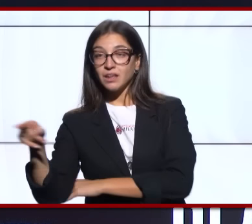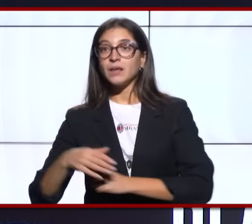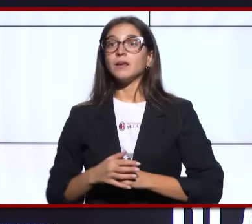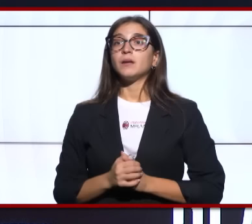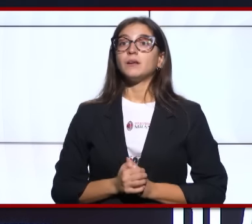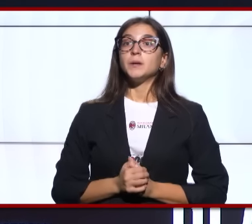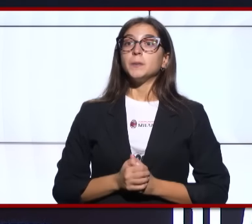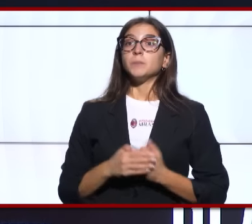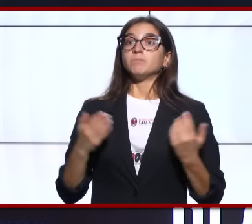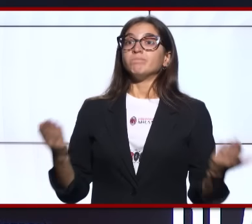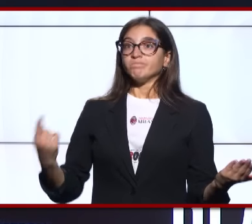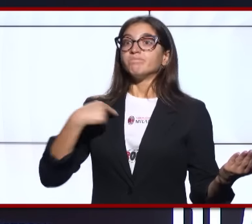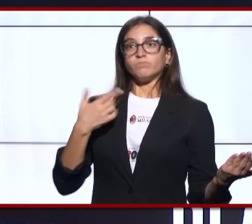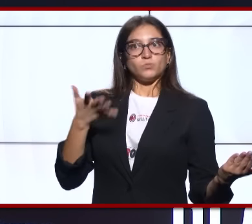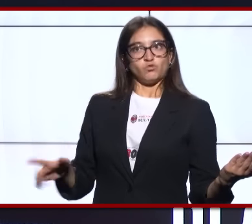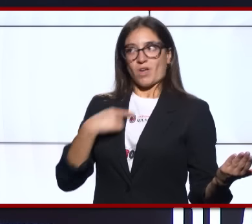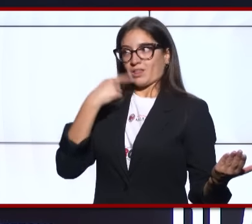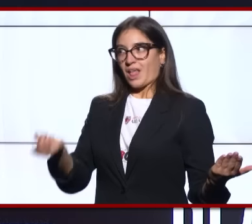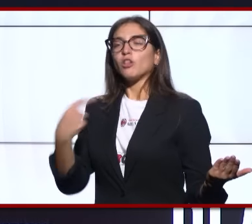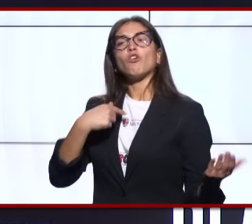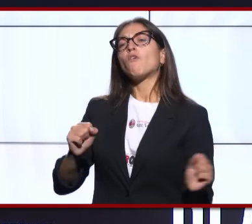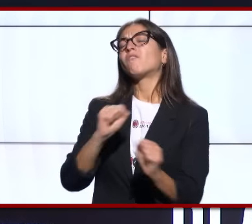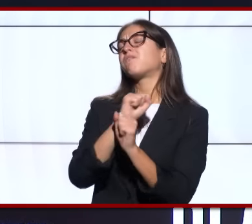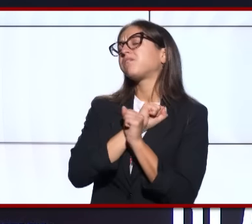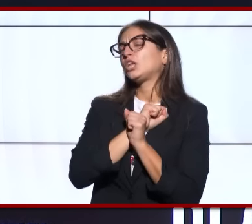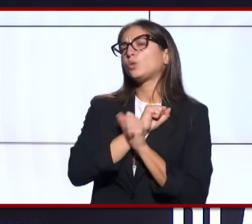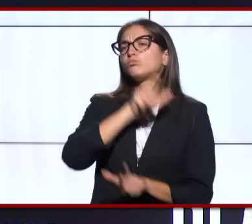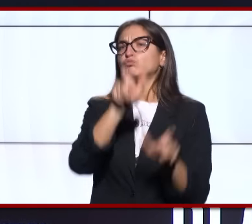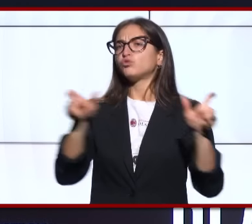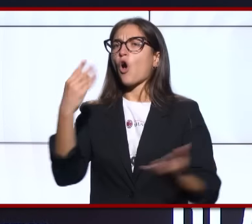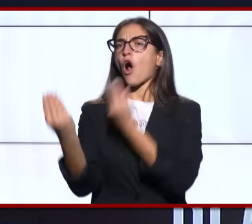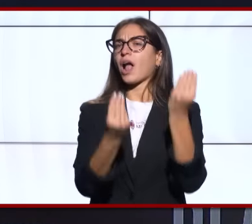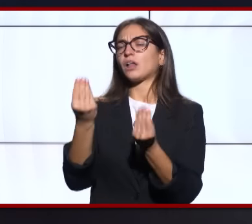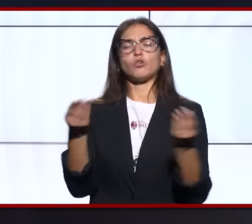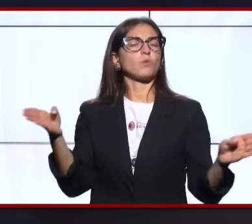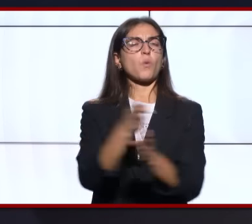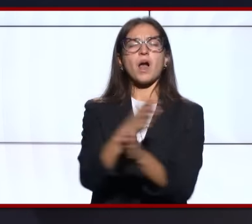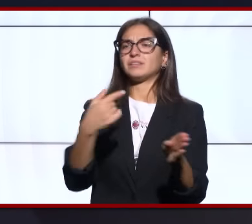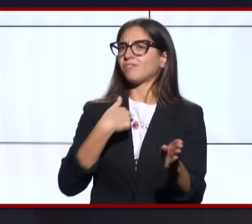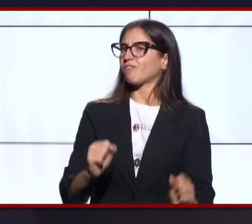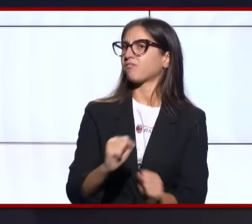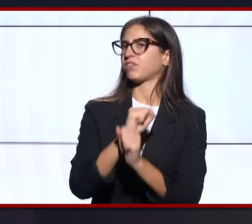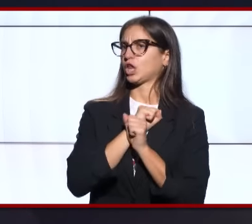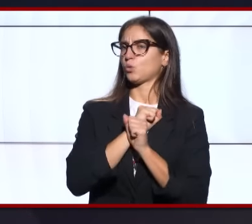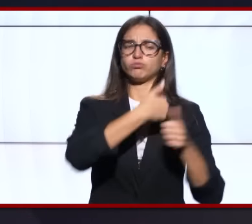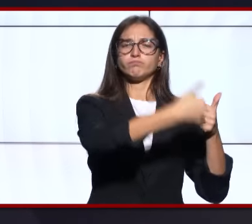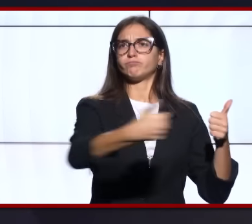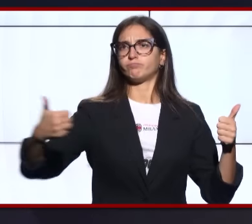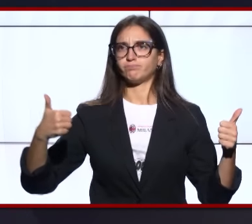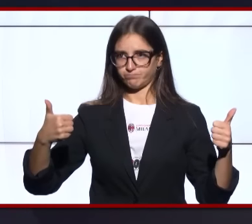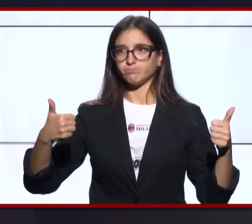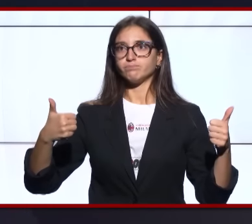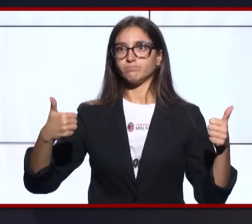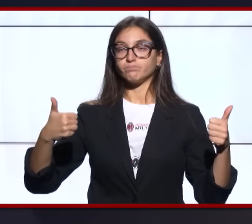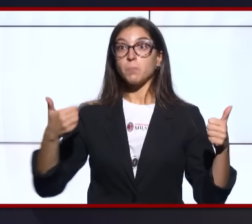io come ho detto sempre ho fiducia in tutti i giocat onestamente eh non è solo qui